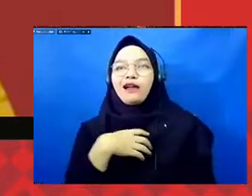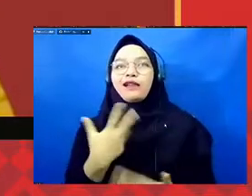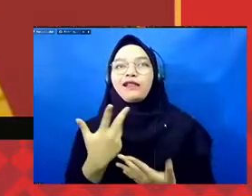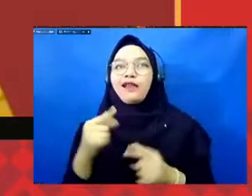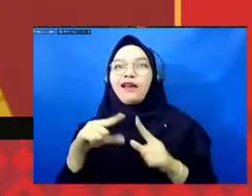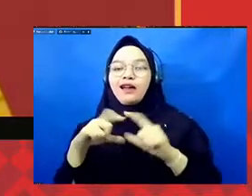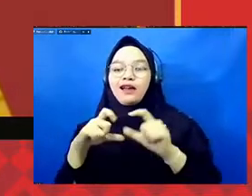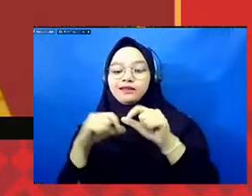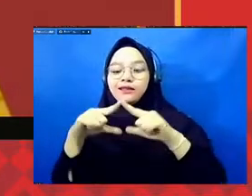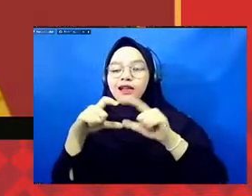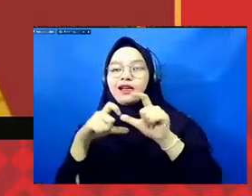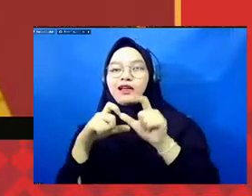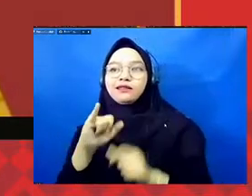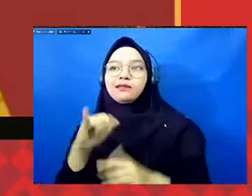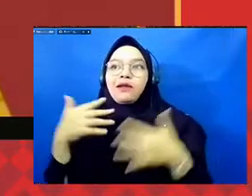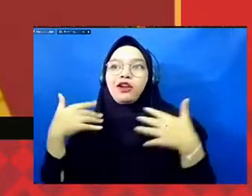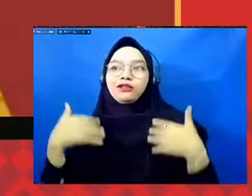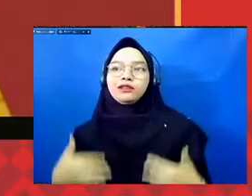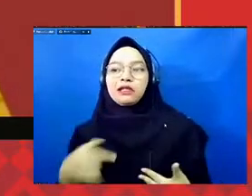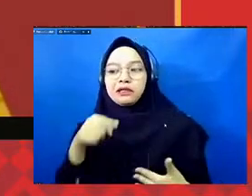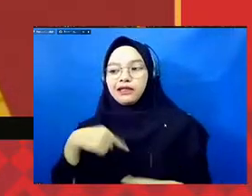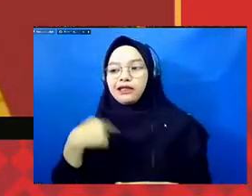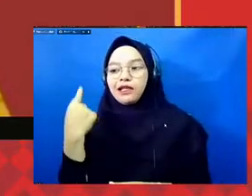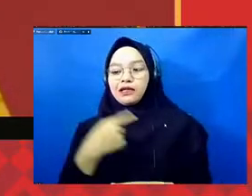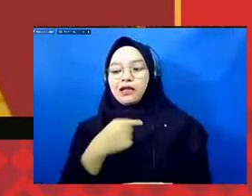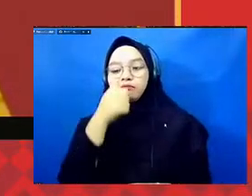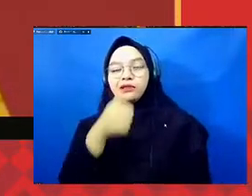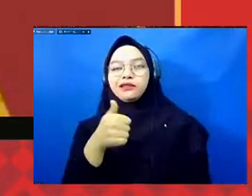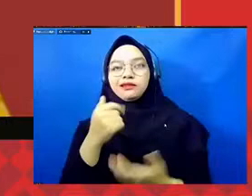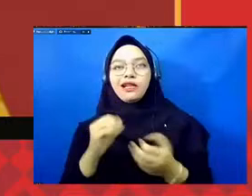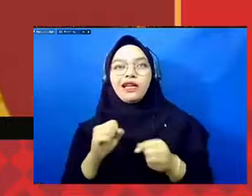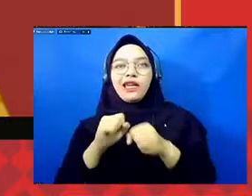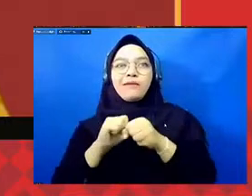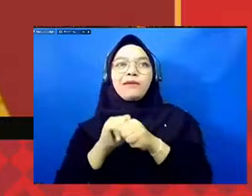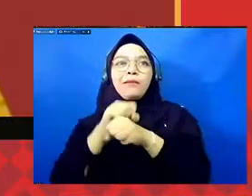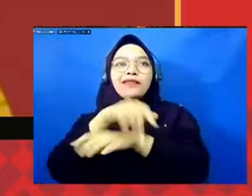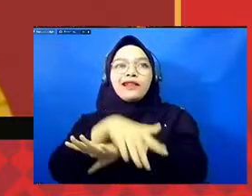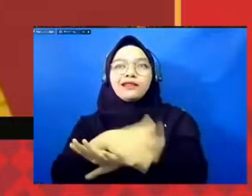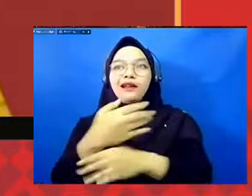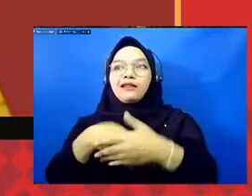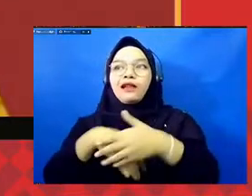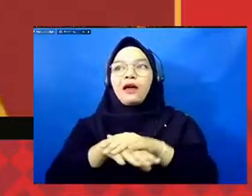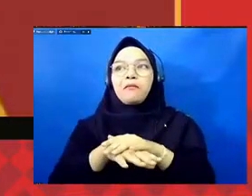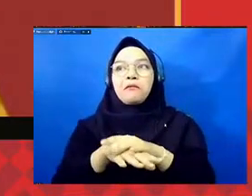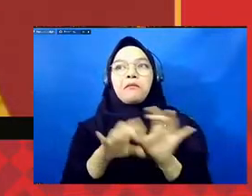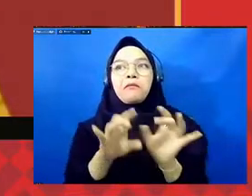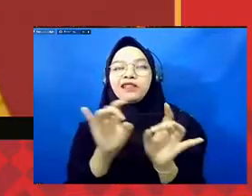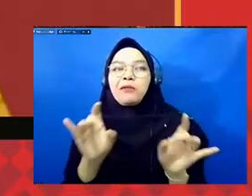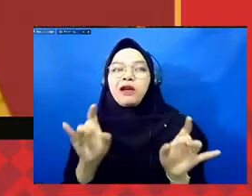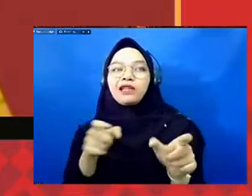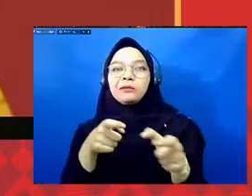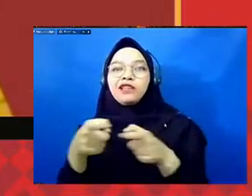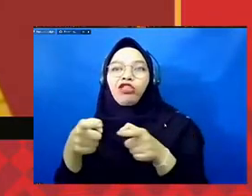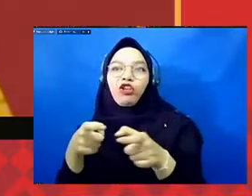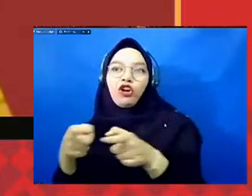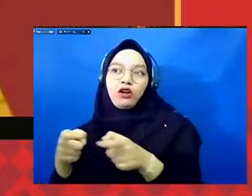bisa apply di semua sektor di dalam pembangunan ini. Karena kalau